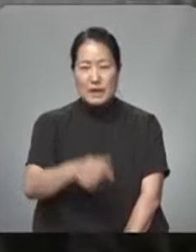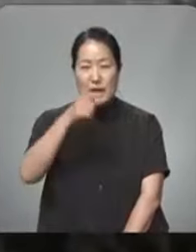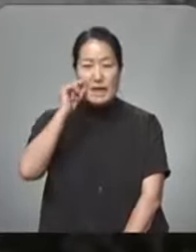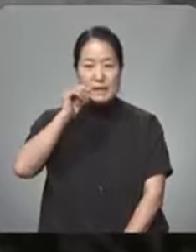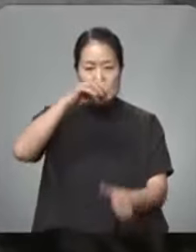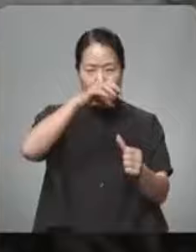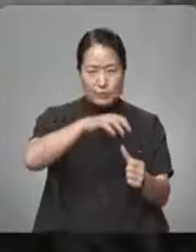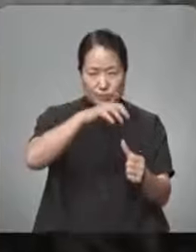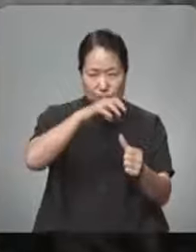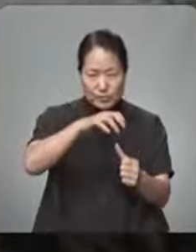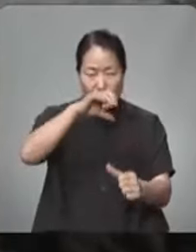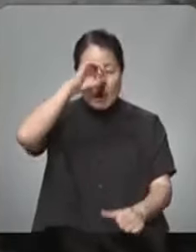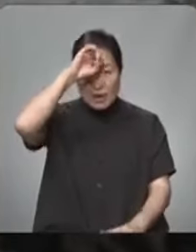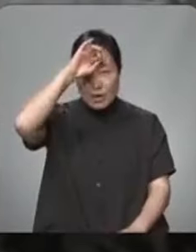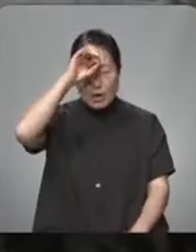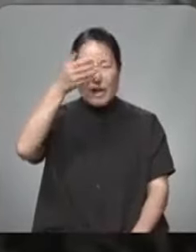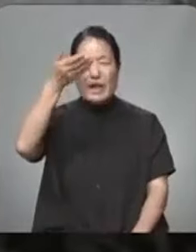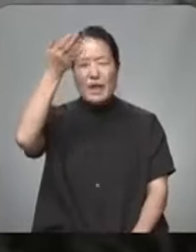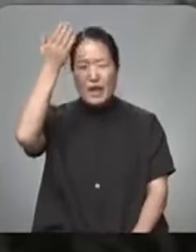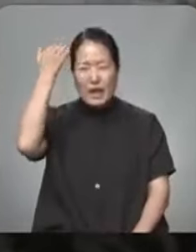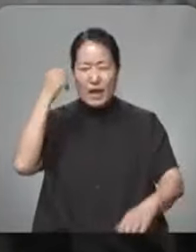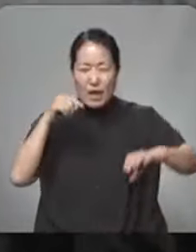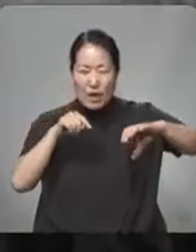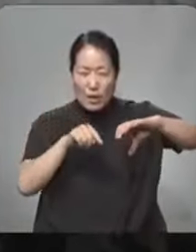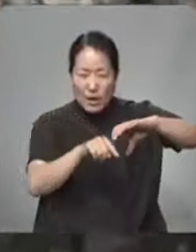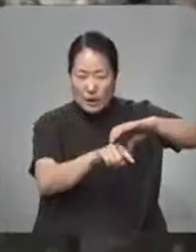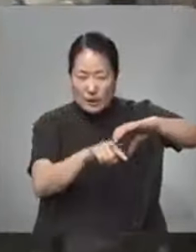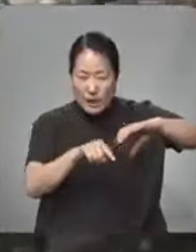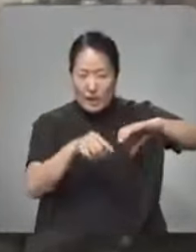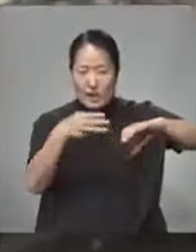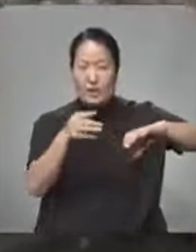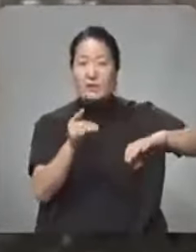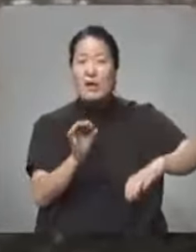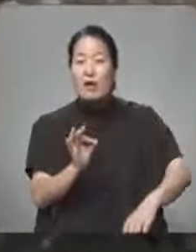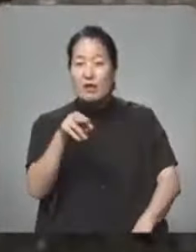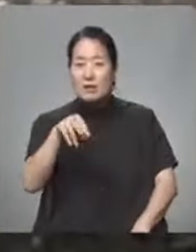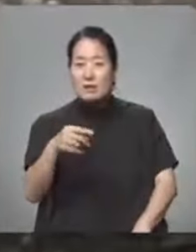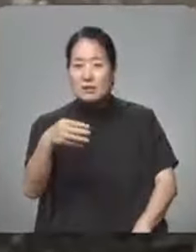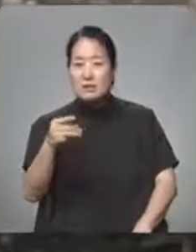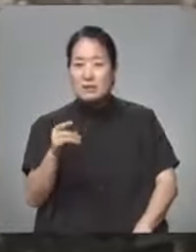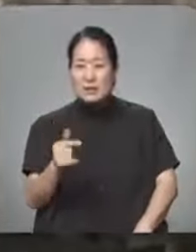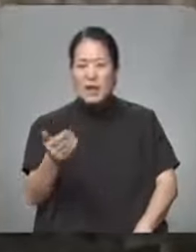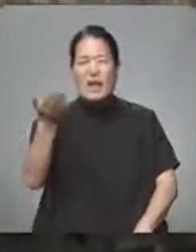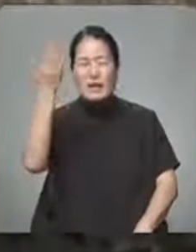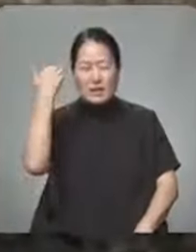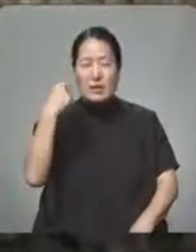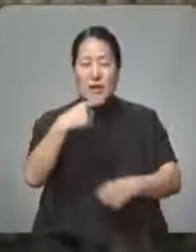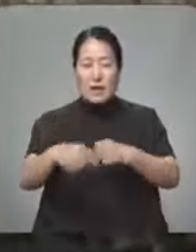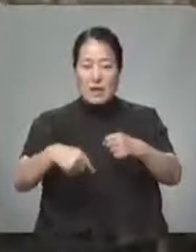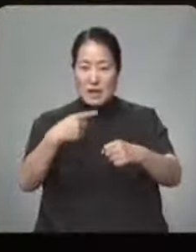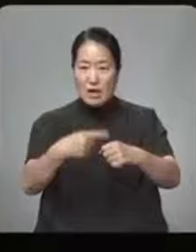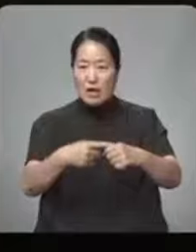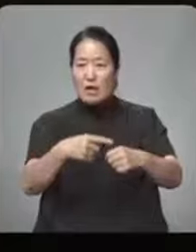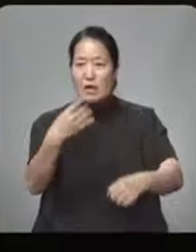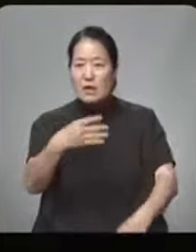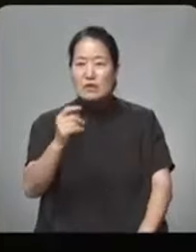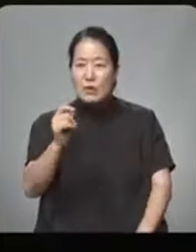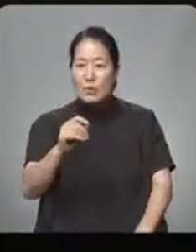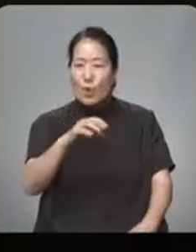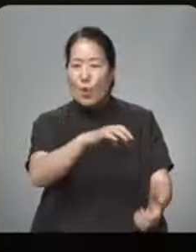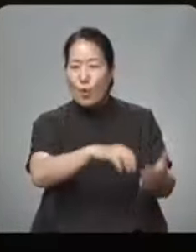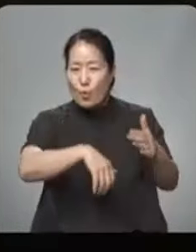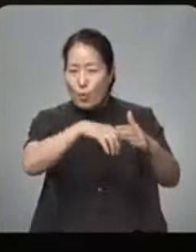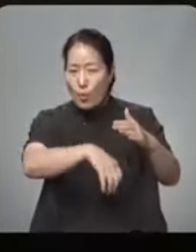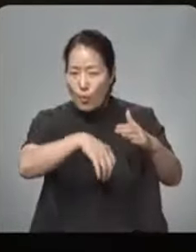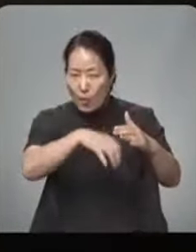일제강점기 때 뚫린 영월의 옛 텅스텐 광산입니다. 한때 연간 4천 톤의 텅스텐을 생산하던 광물 자원의